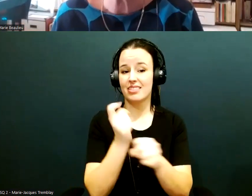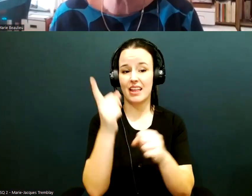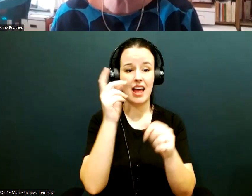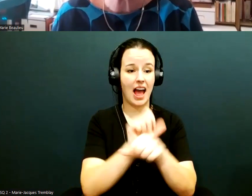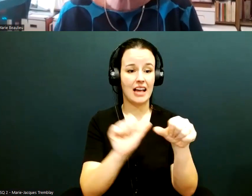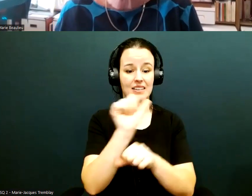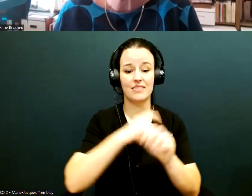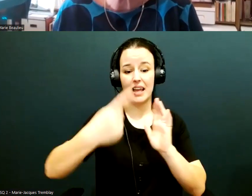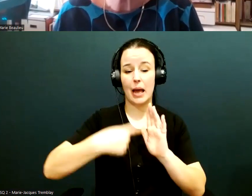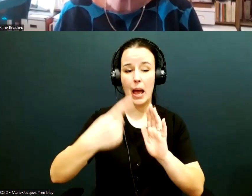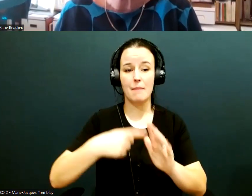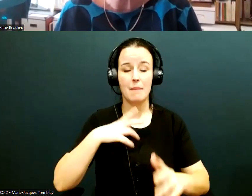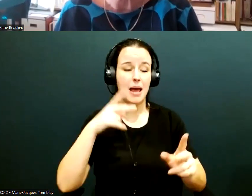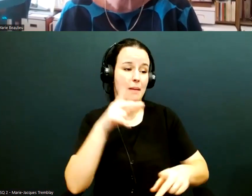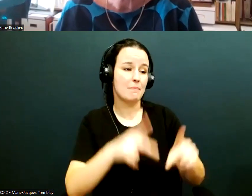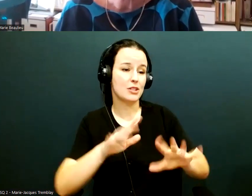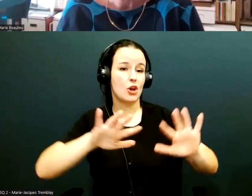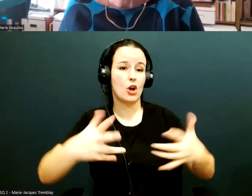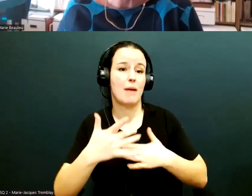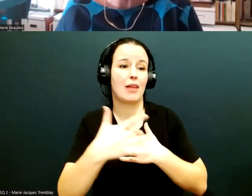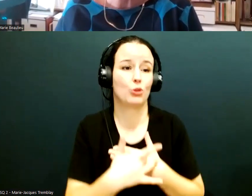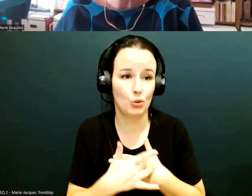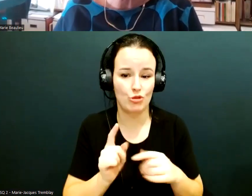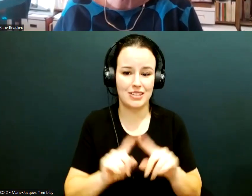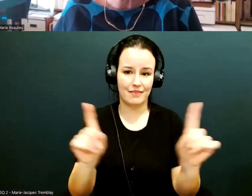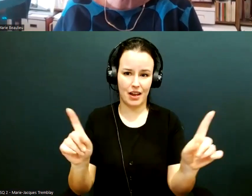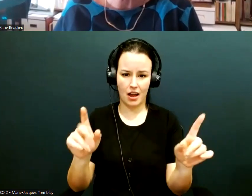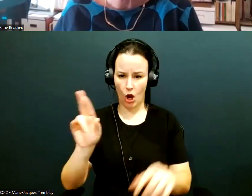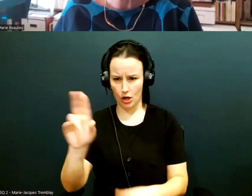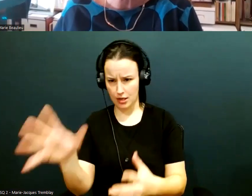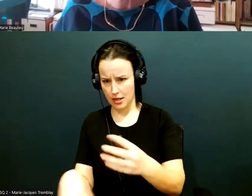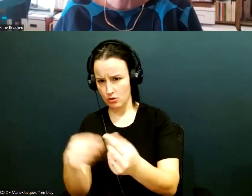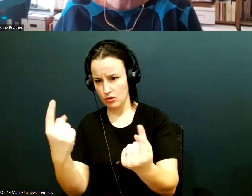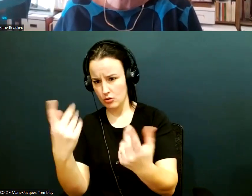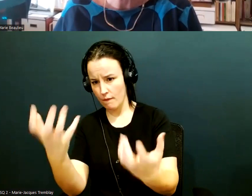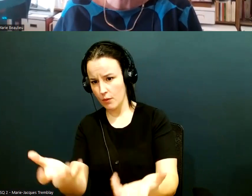puis on n'atteindra pas les mêmes gens et pas de la même façon. Roxane, veux-tu rajouter quelque chose?